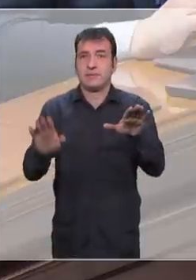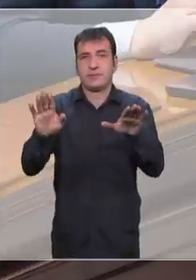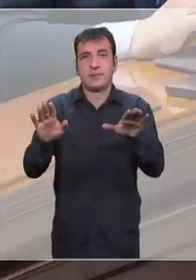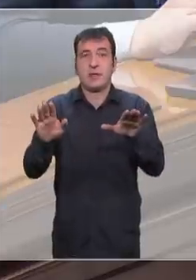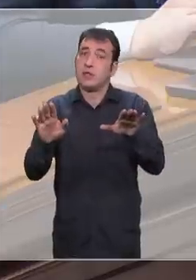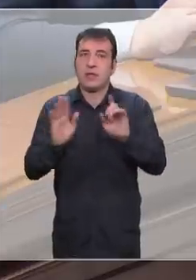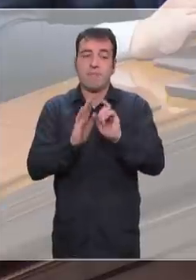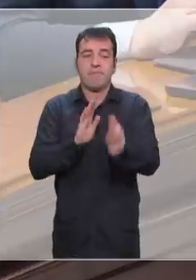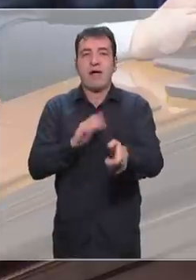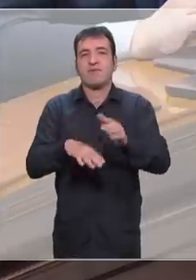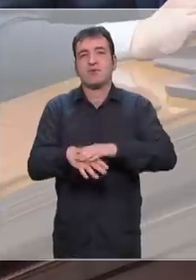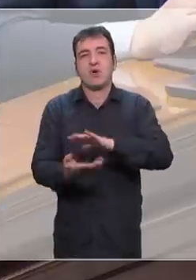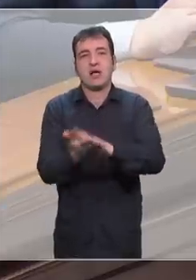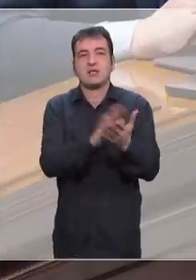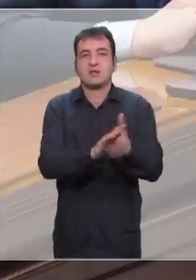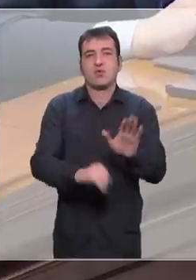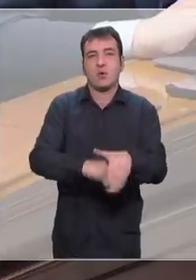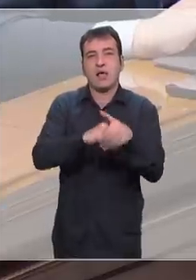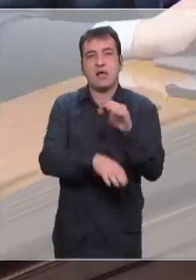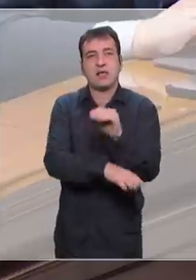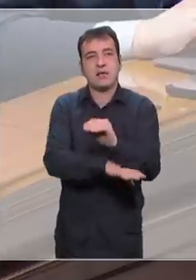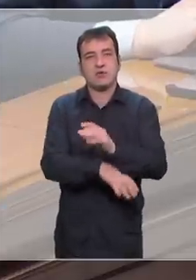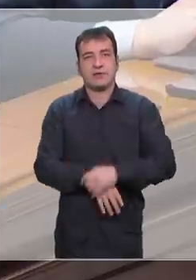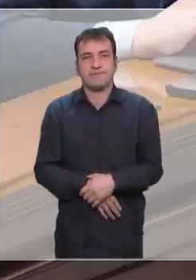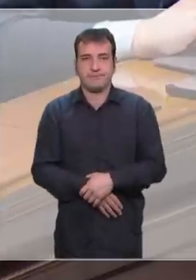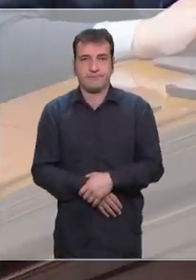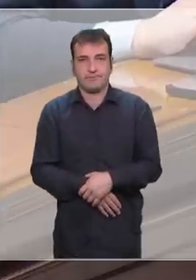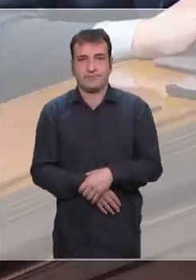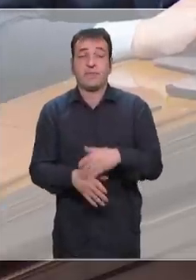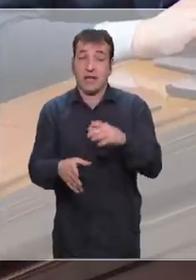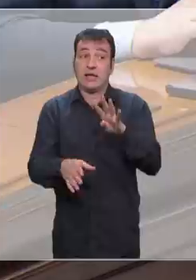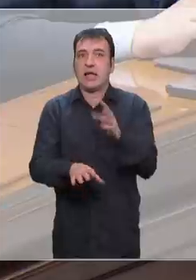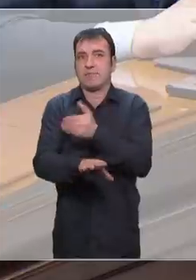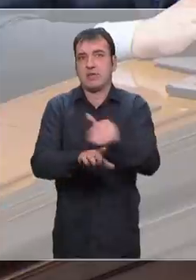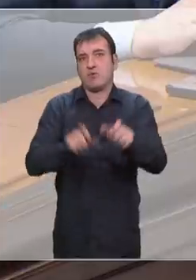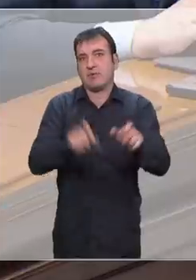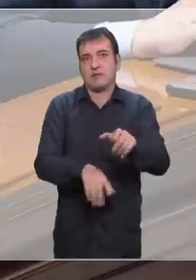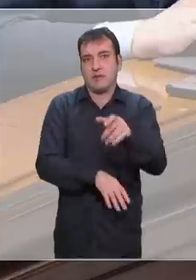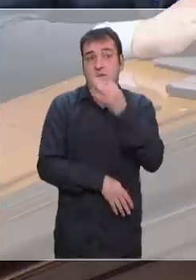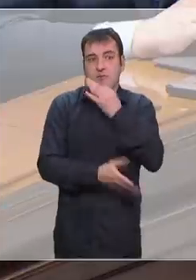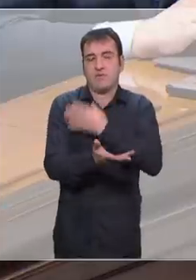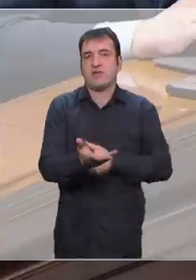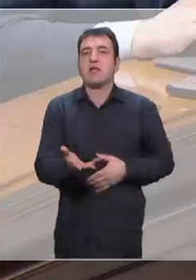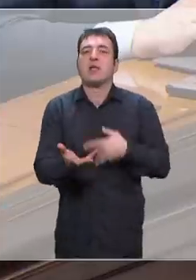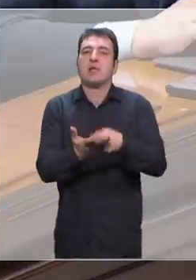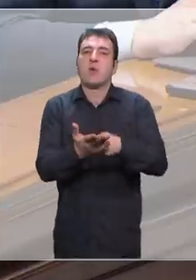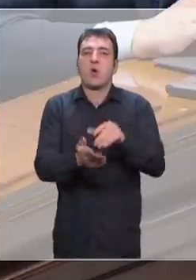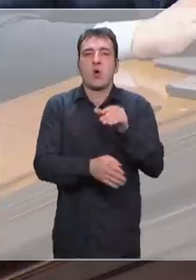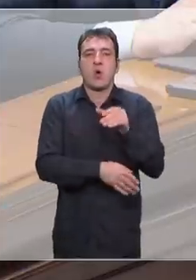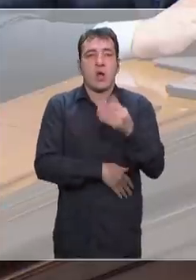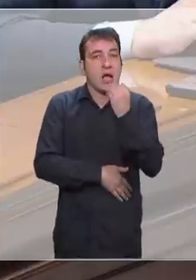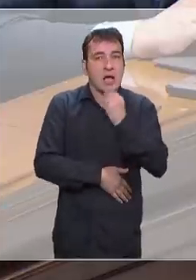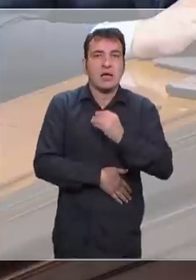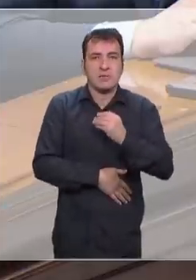impact marqué sur les associations de l'aide alimentaire et leurs près de 4 millions de bénéficiaires. Les banques alimentaires font remonter leurs inquiétudes et